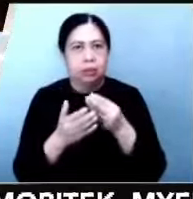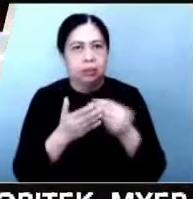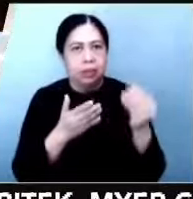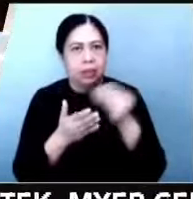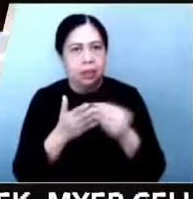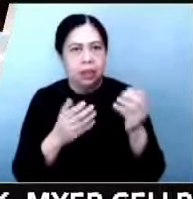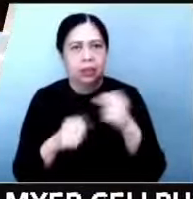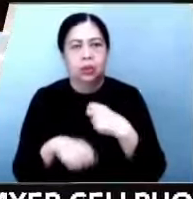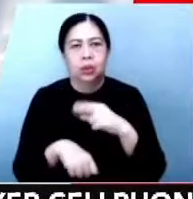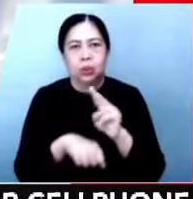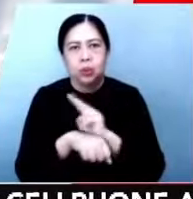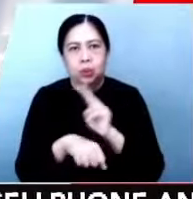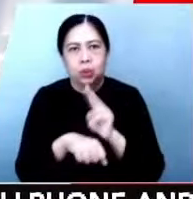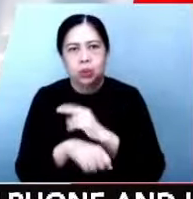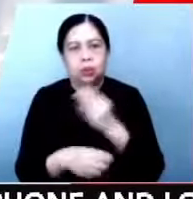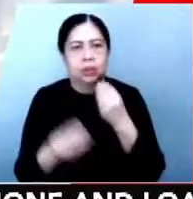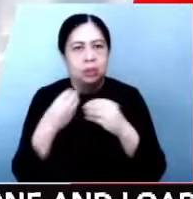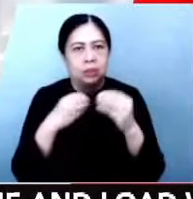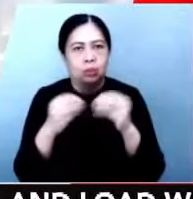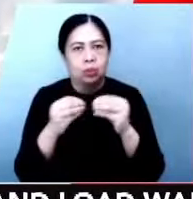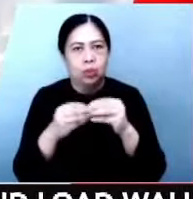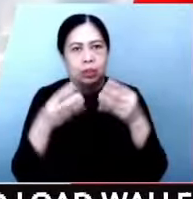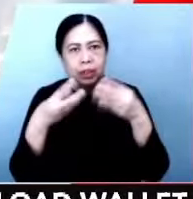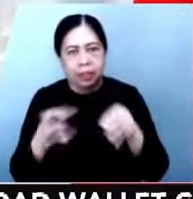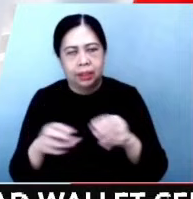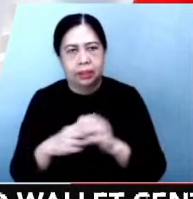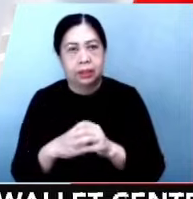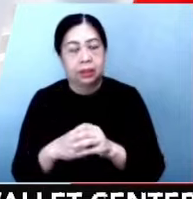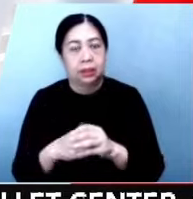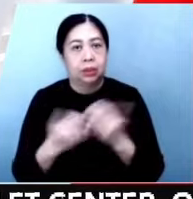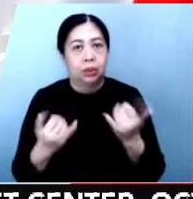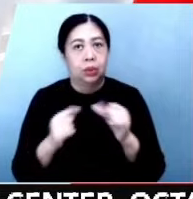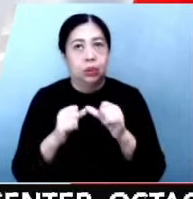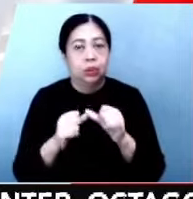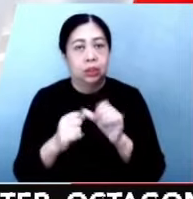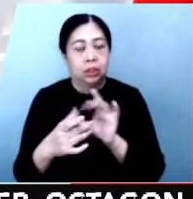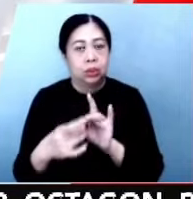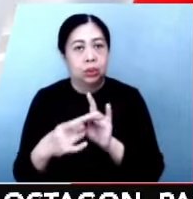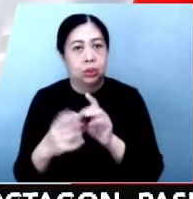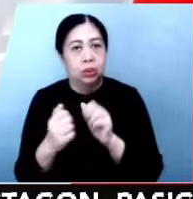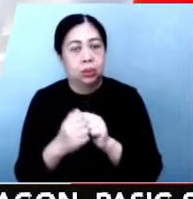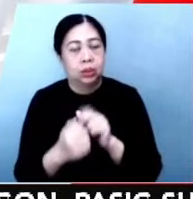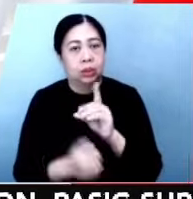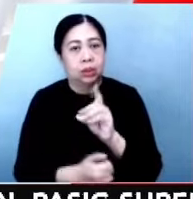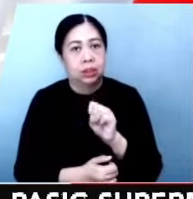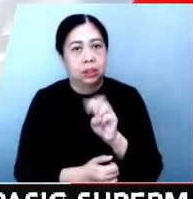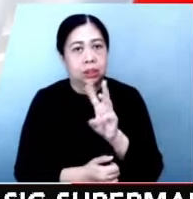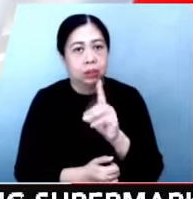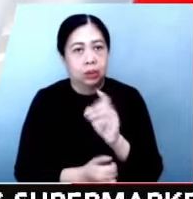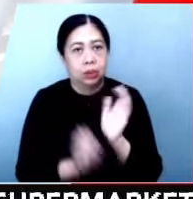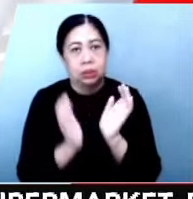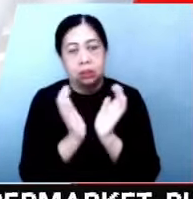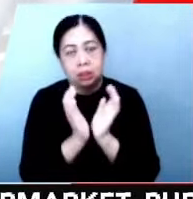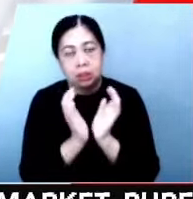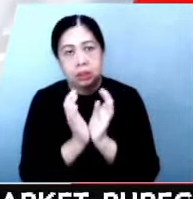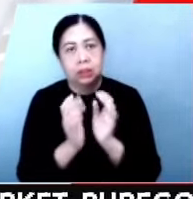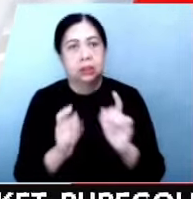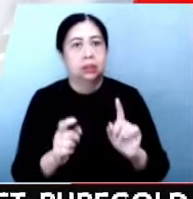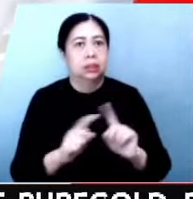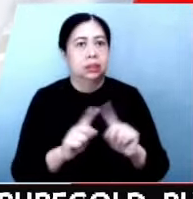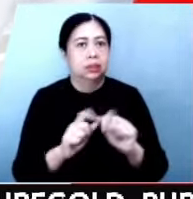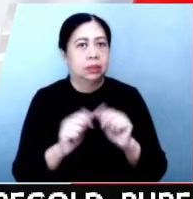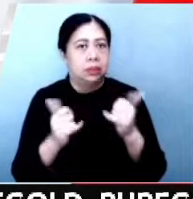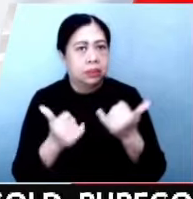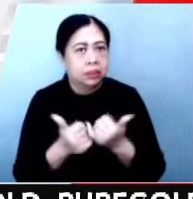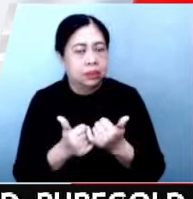ng mas maraming itlog. Patuloy tayo nakikipag-coordinate sa DSWD at sa iba pang ahensya, sa National Nutrition